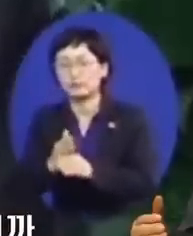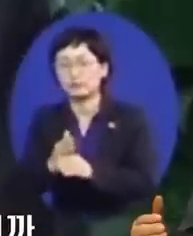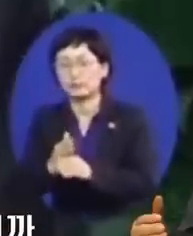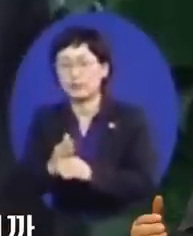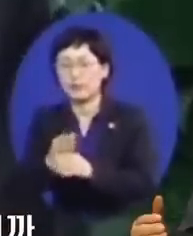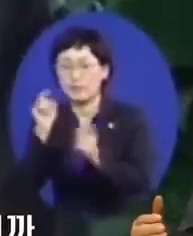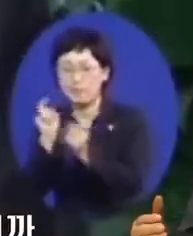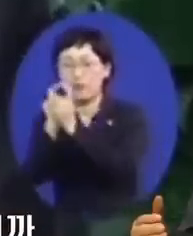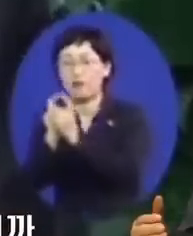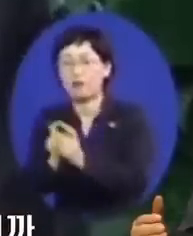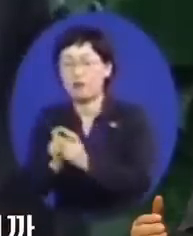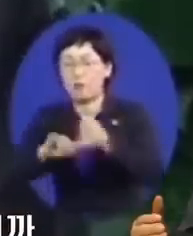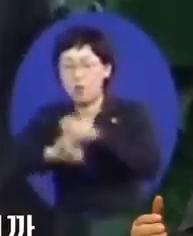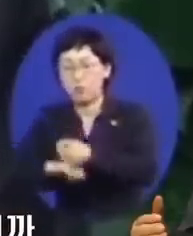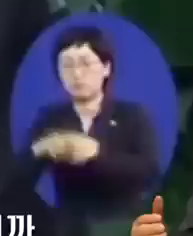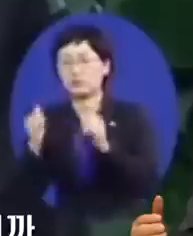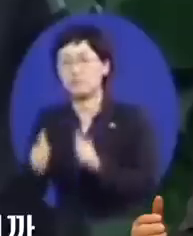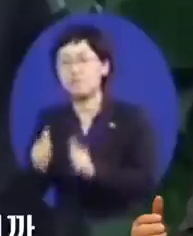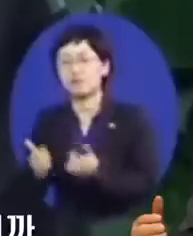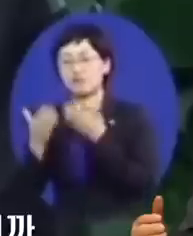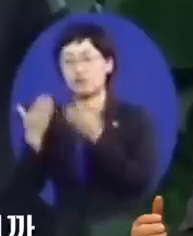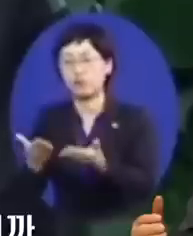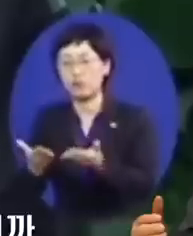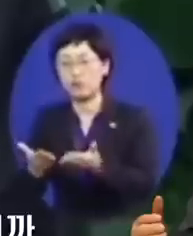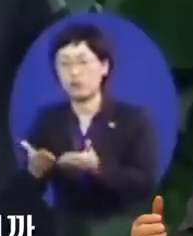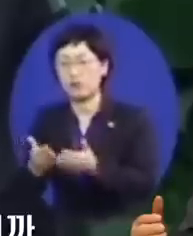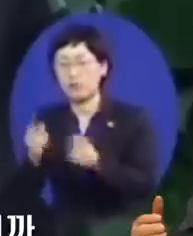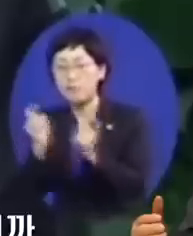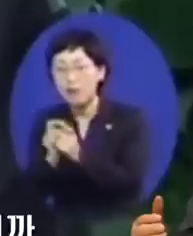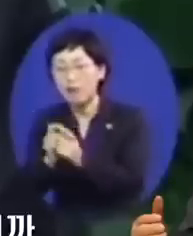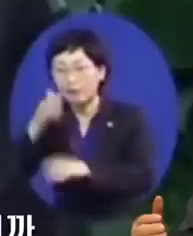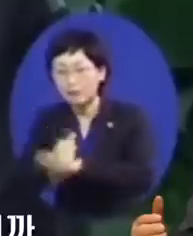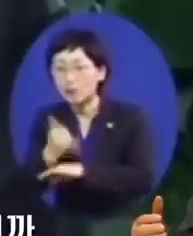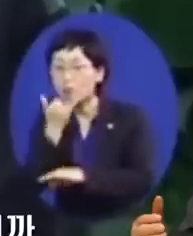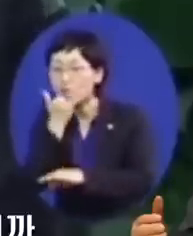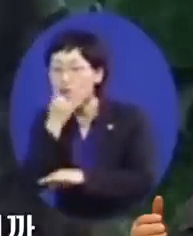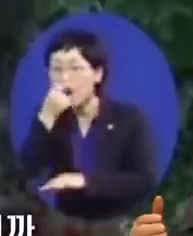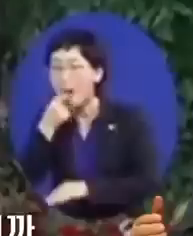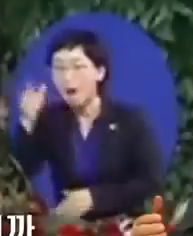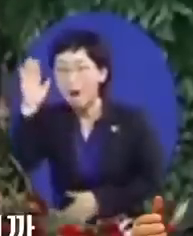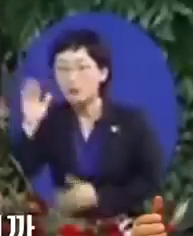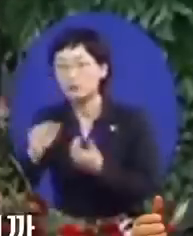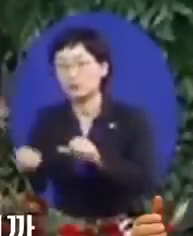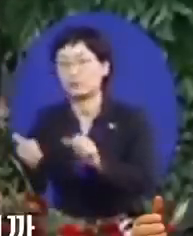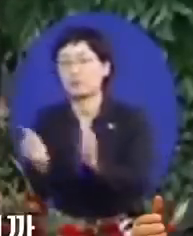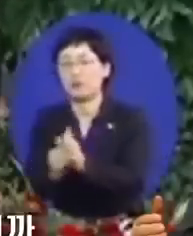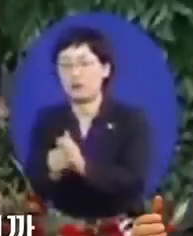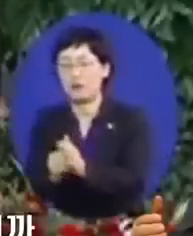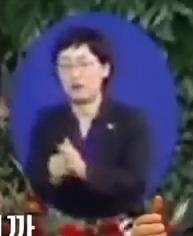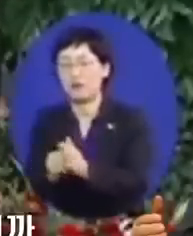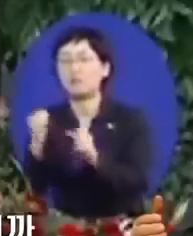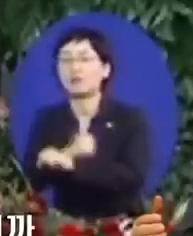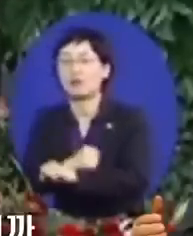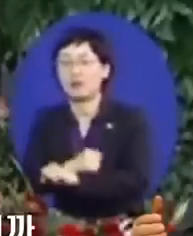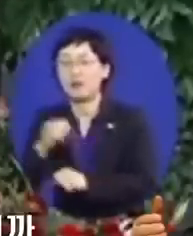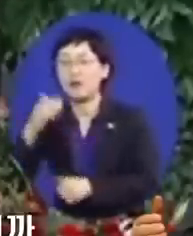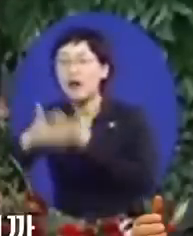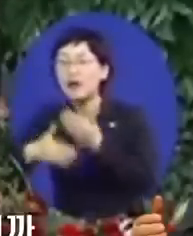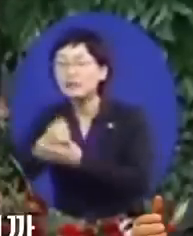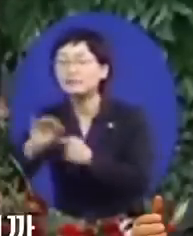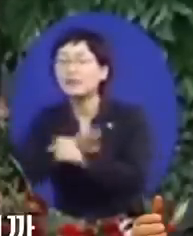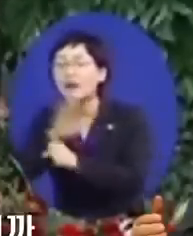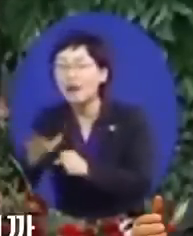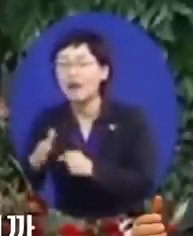반드시 심판할 것이다. 때가 오니까 독일은 망해버리고 말한 것입니다. 우리의 하나님은 사랑의 하나님이십니다. 그러므로